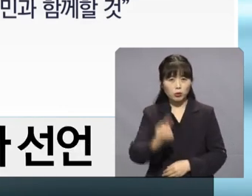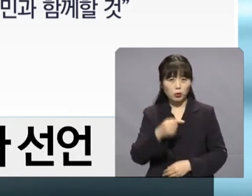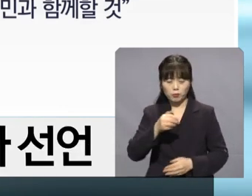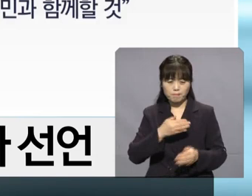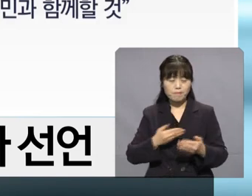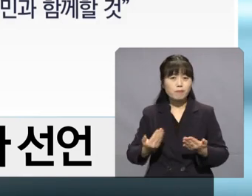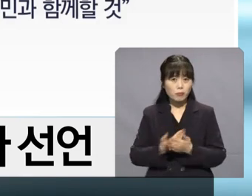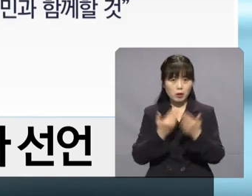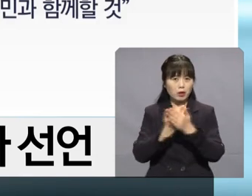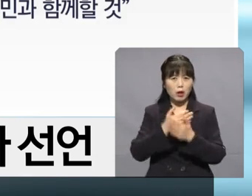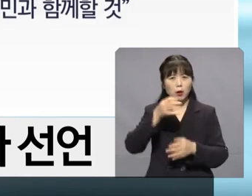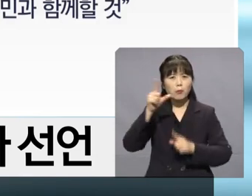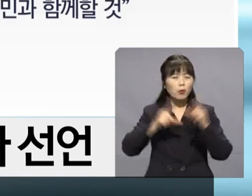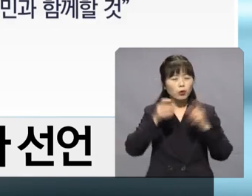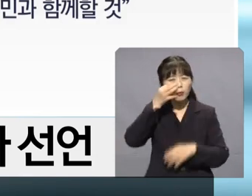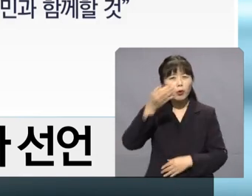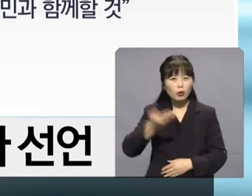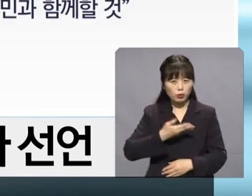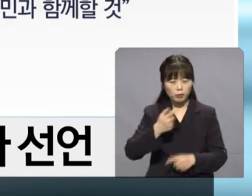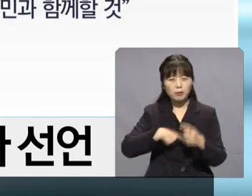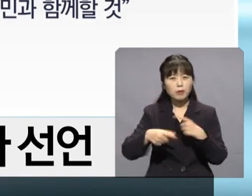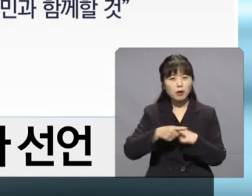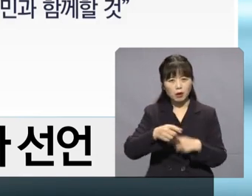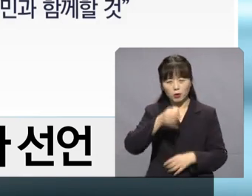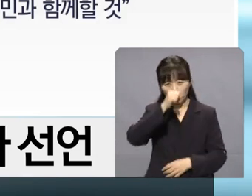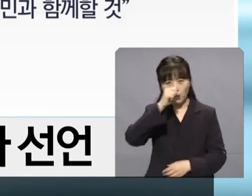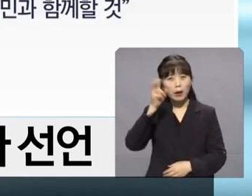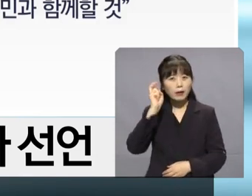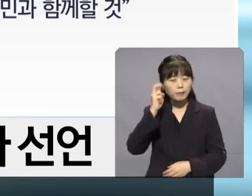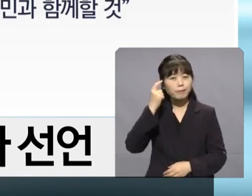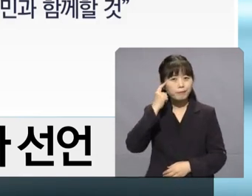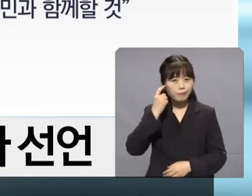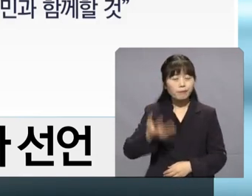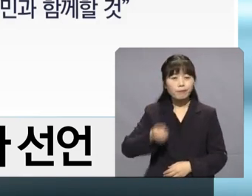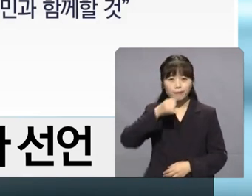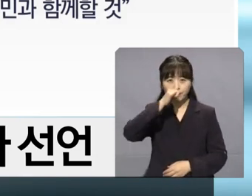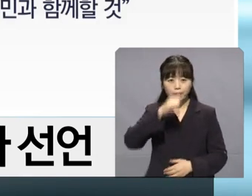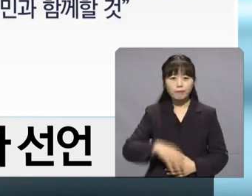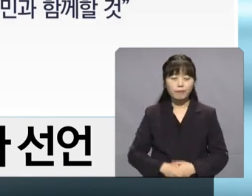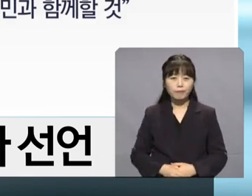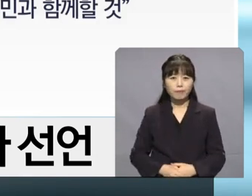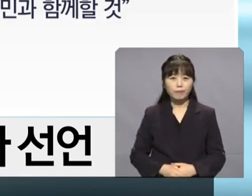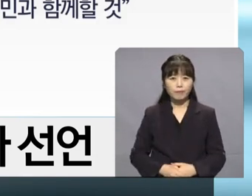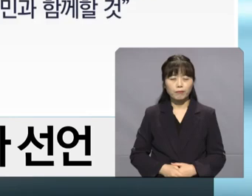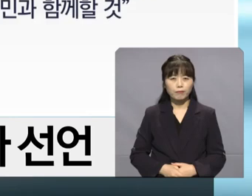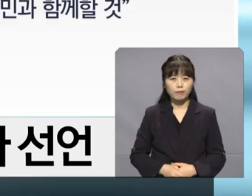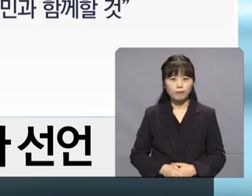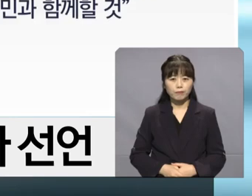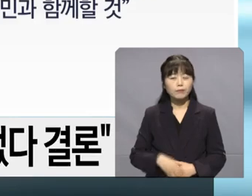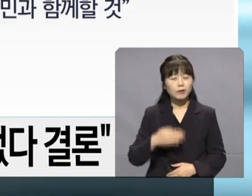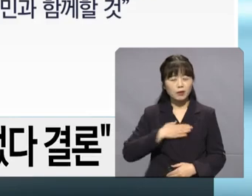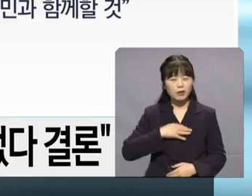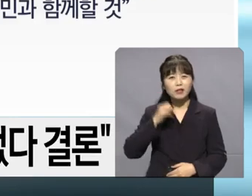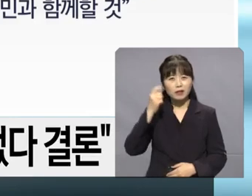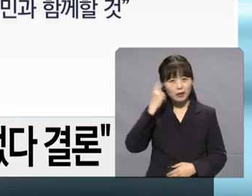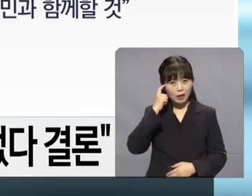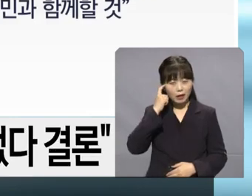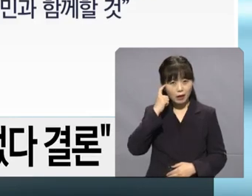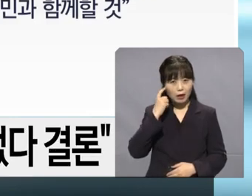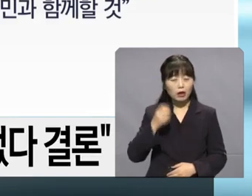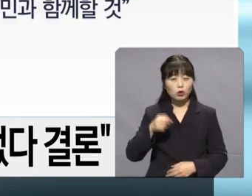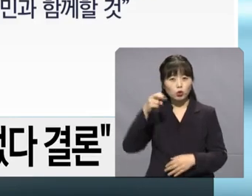모습을 보여줬더라면 저 뭐 훨씬 더 좋지 않았을까 그렇게 생각하는데요 뭐 그거는 어찌 됐건 재판단이고